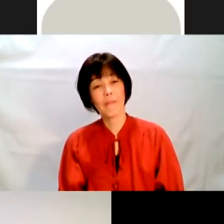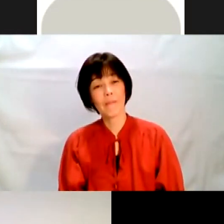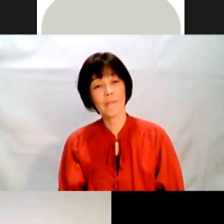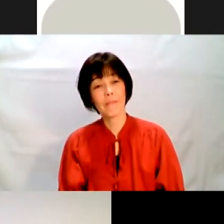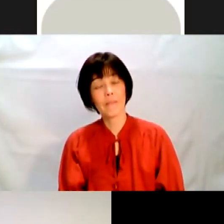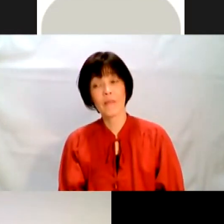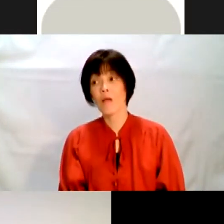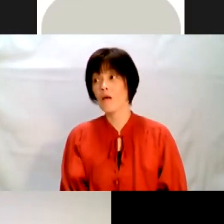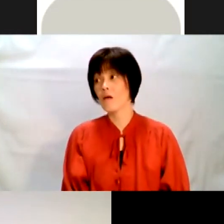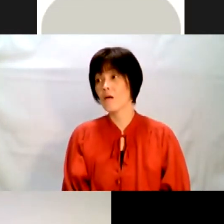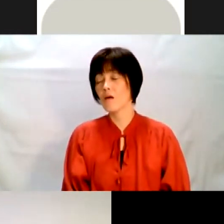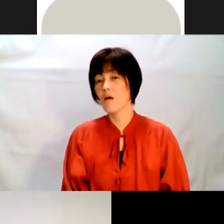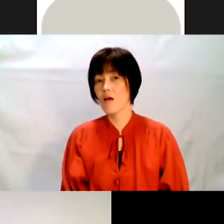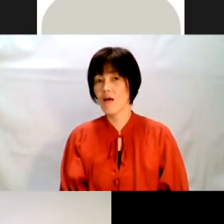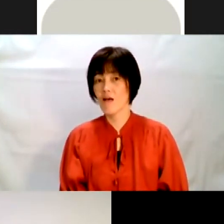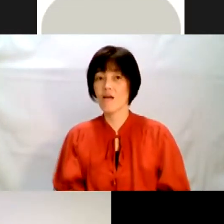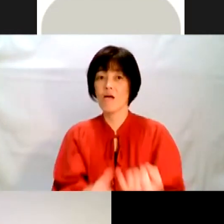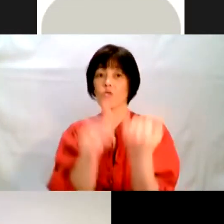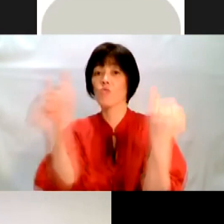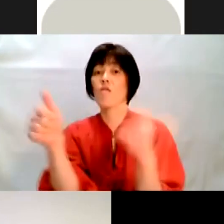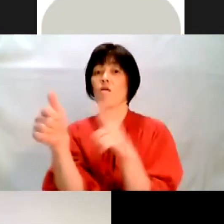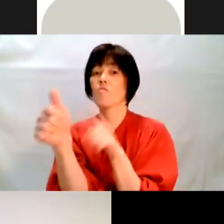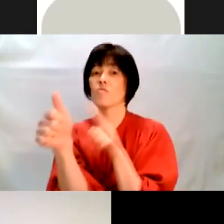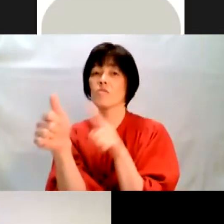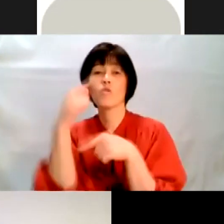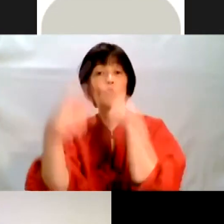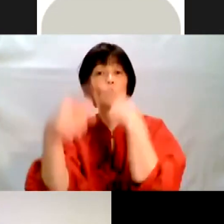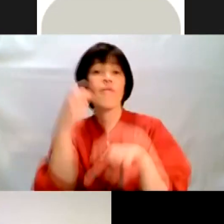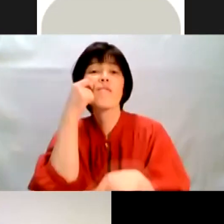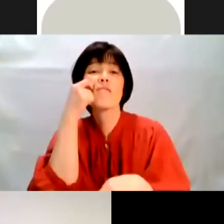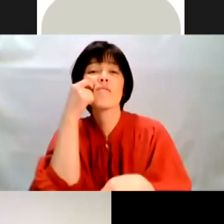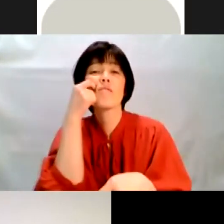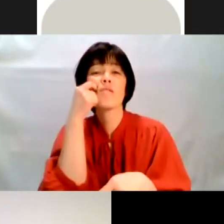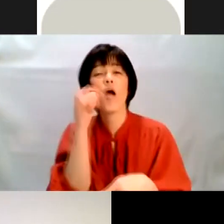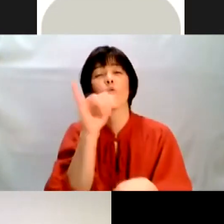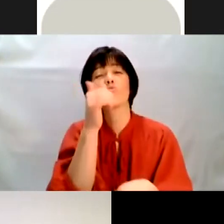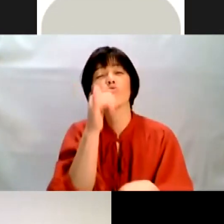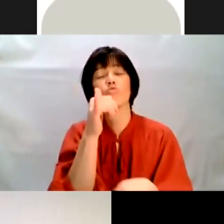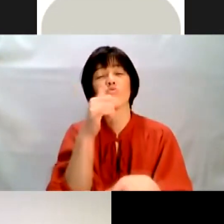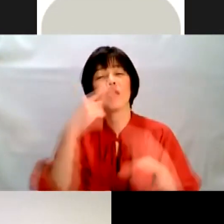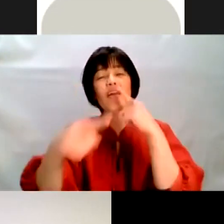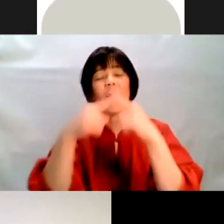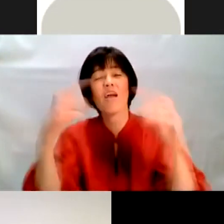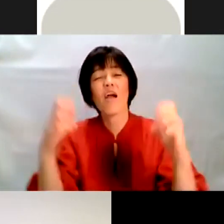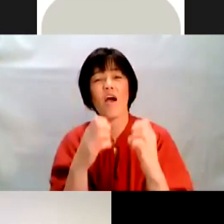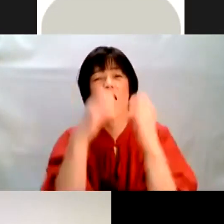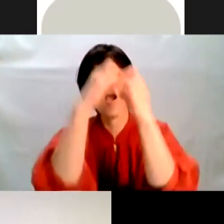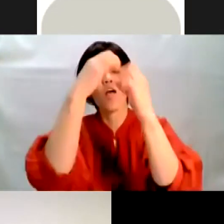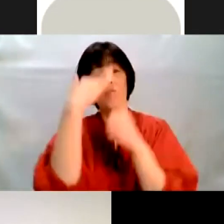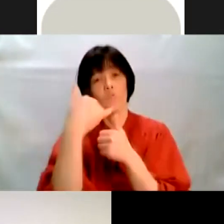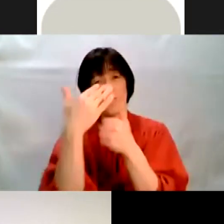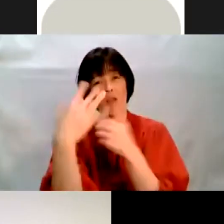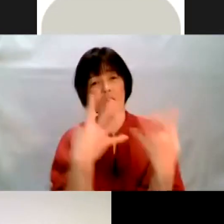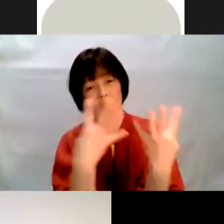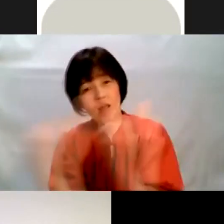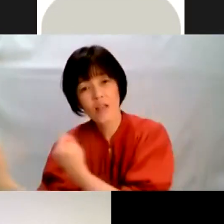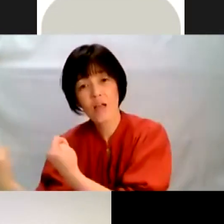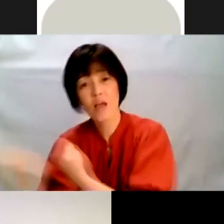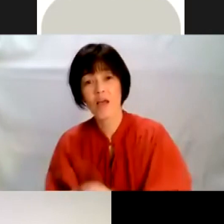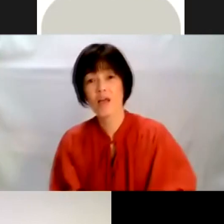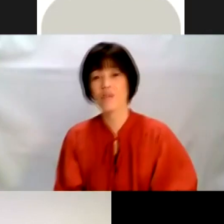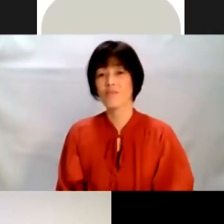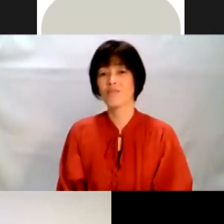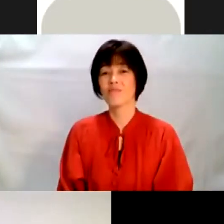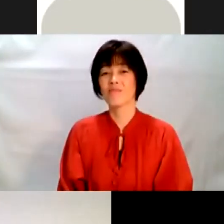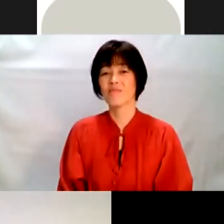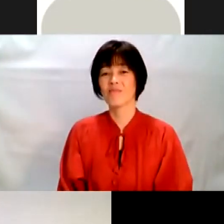厚種さん、手話できひんでしょう。夫婦喧嘩のたびに私呼び出されて。 もう